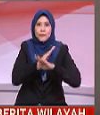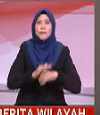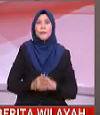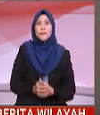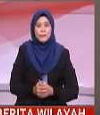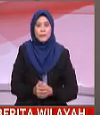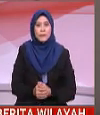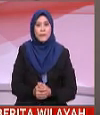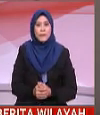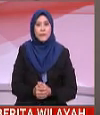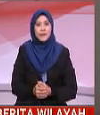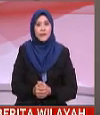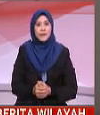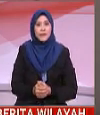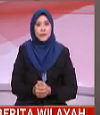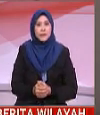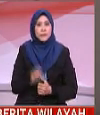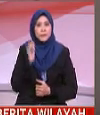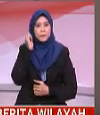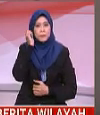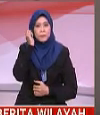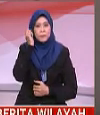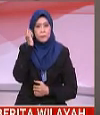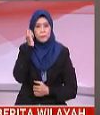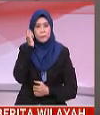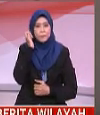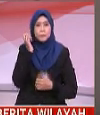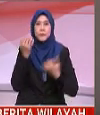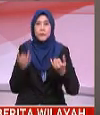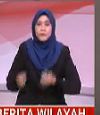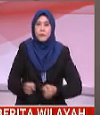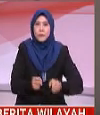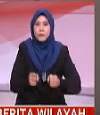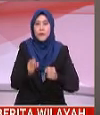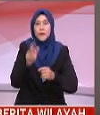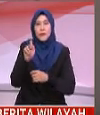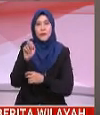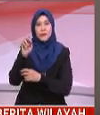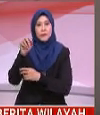Langkah pertama ni di Sungai Karah. Di Sungai Karah dalam kawasan